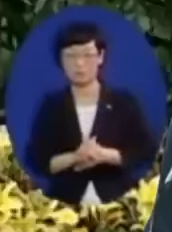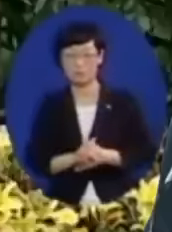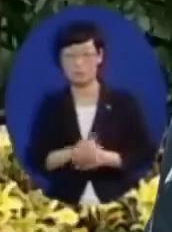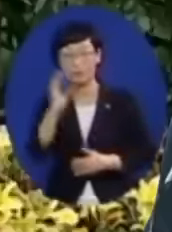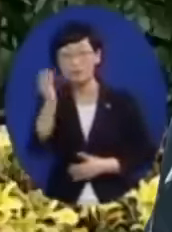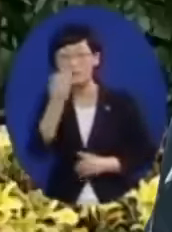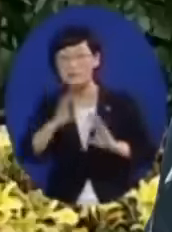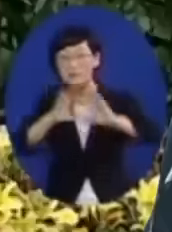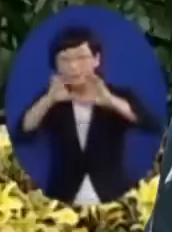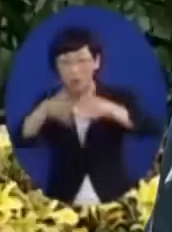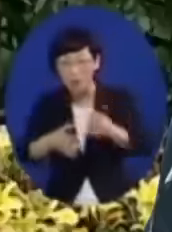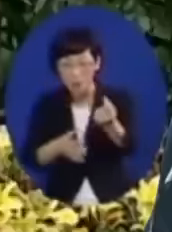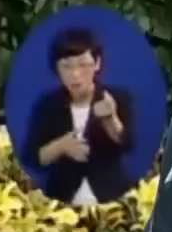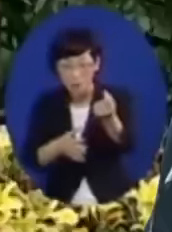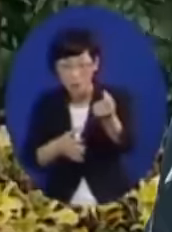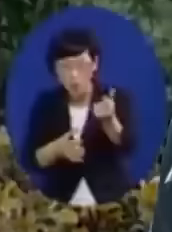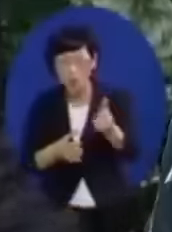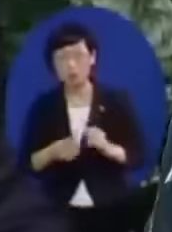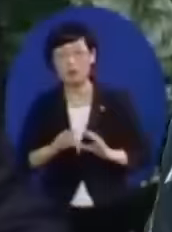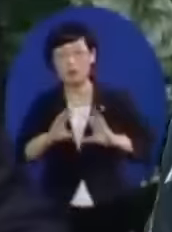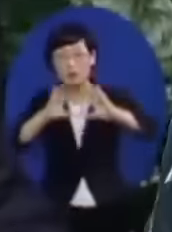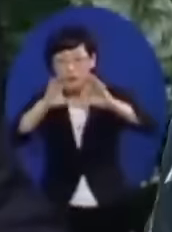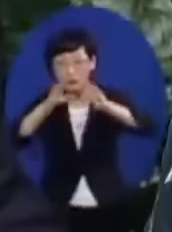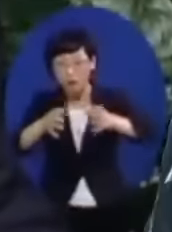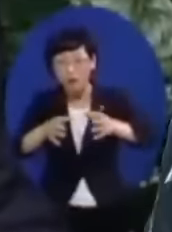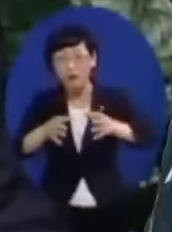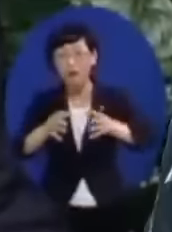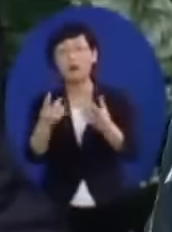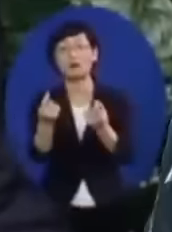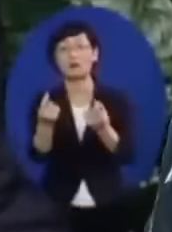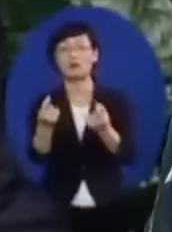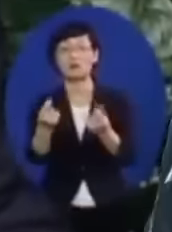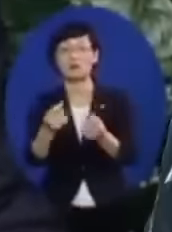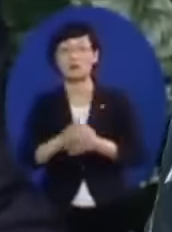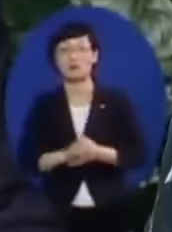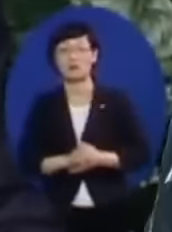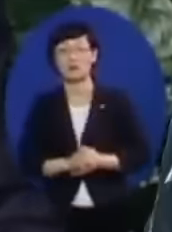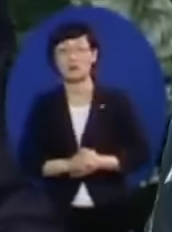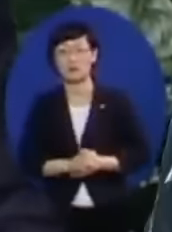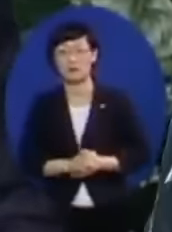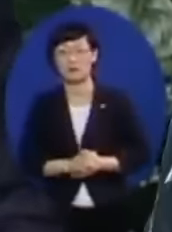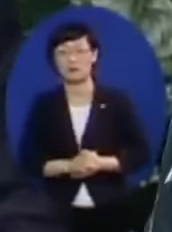이스라엘 조그마한 나라입니다.